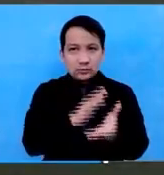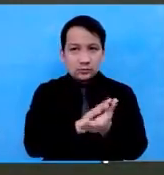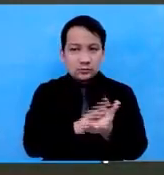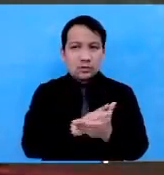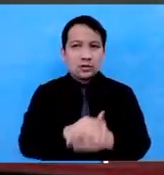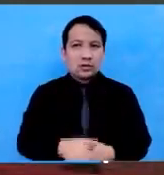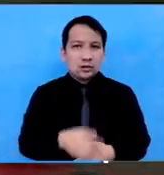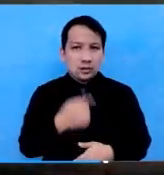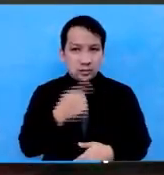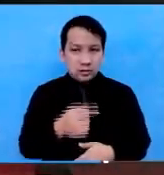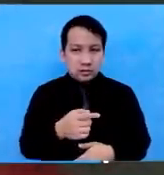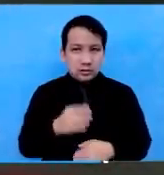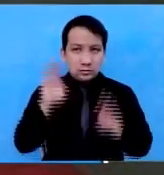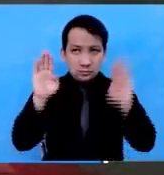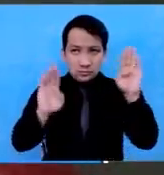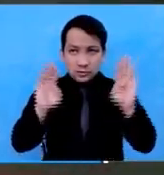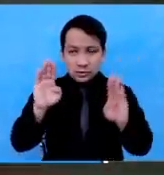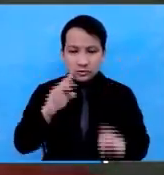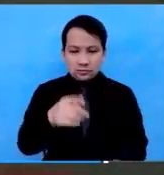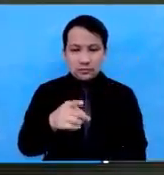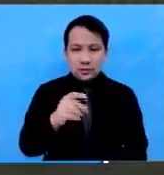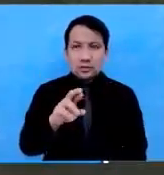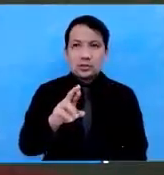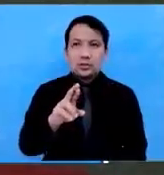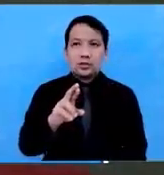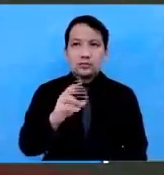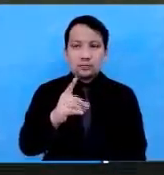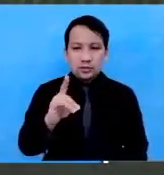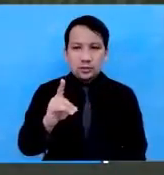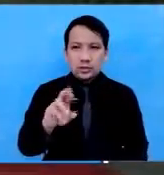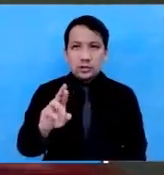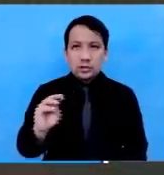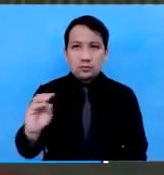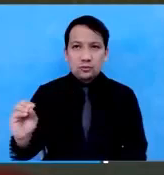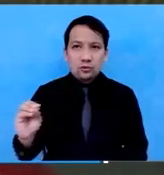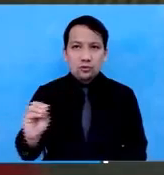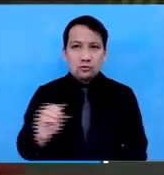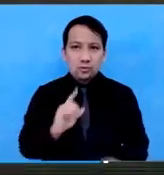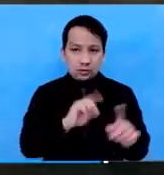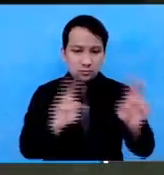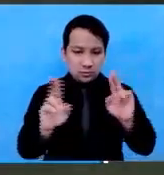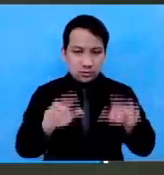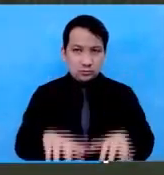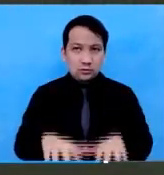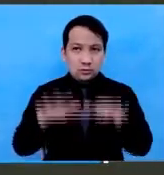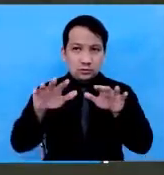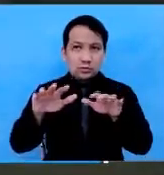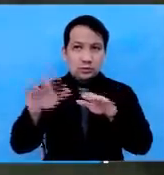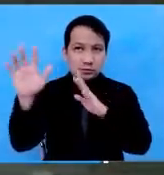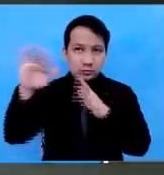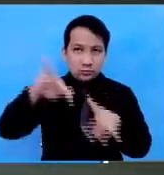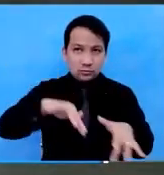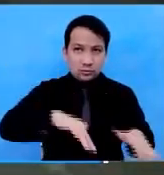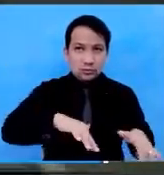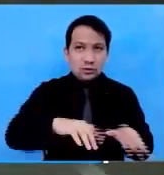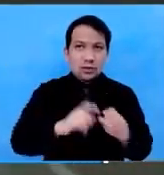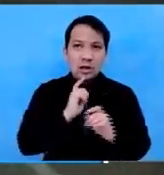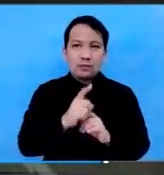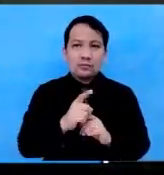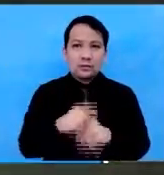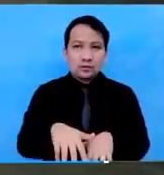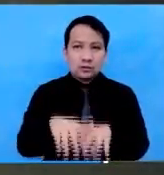naman ng Benguet PDRRMO, handa silang rumisponde sa mga posibleng flashlight o flash floods at landslide sa